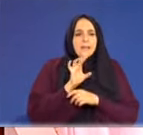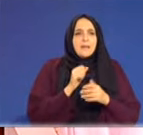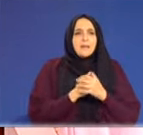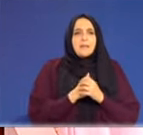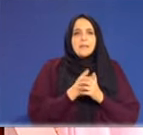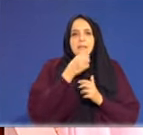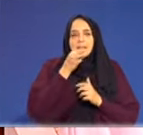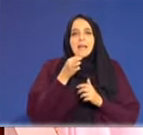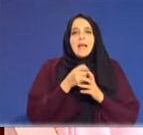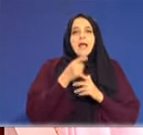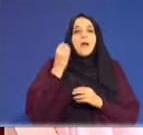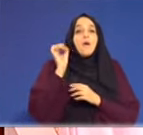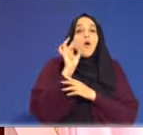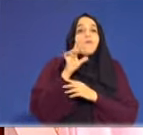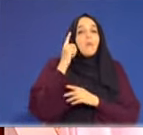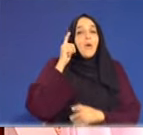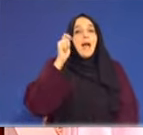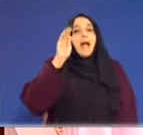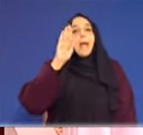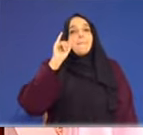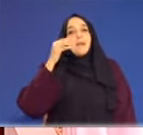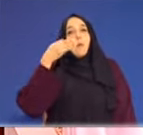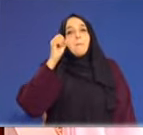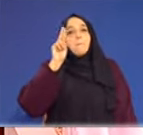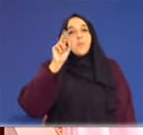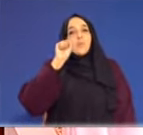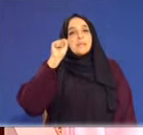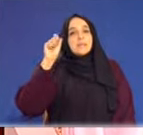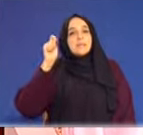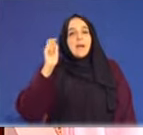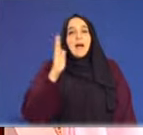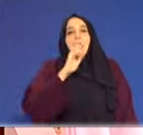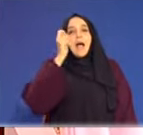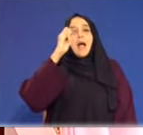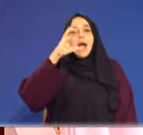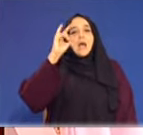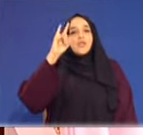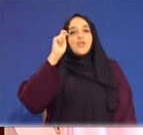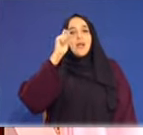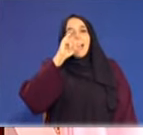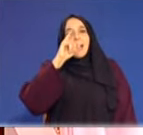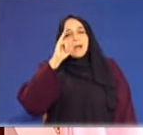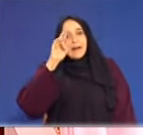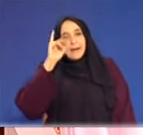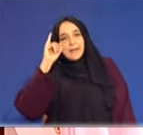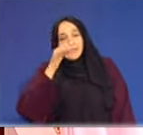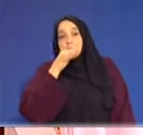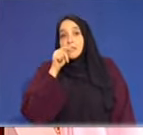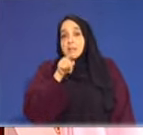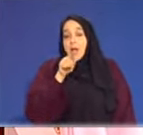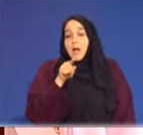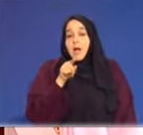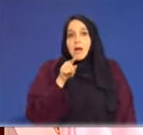إلى إلى أبي موسى موسى الأشعري، الأشعري. نعم، بدأ بهذه القاعدة الذهبية سبحان الله. هكذا. نعم، نعم،